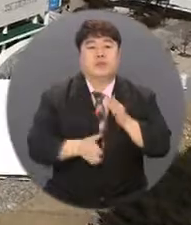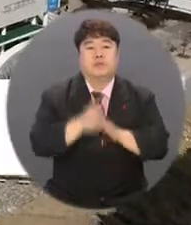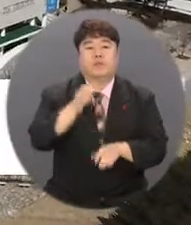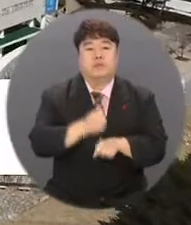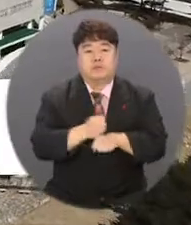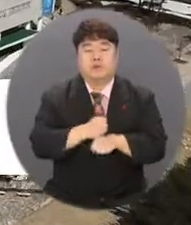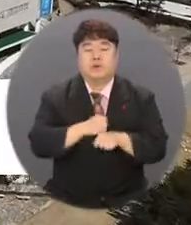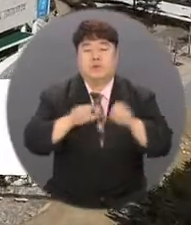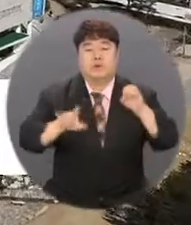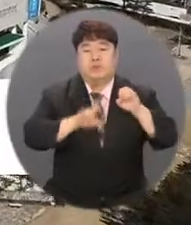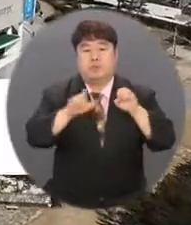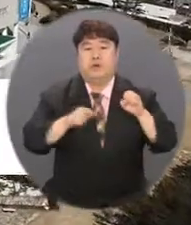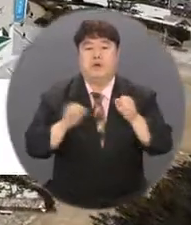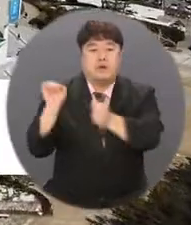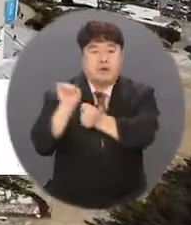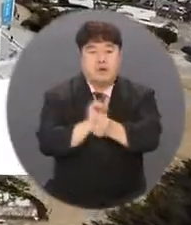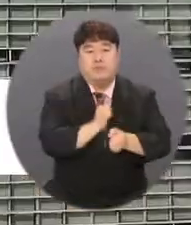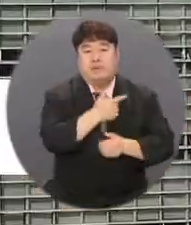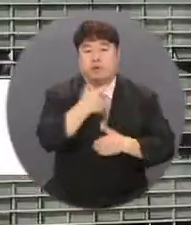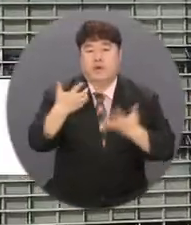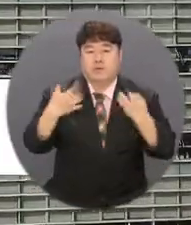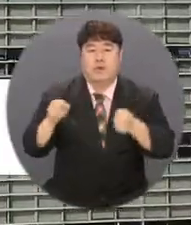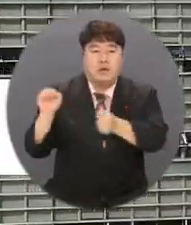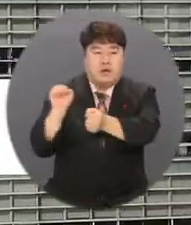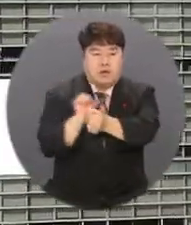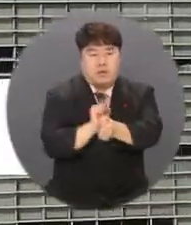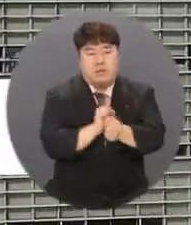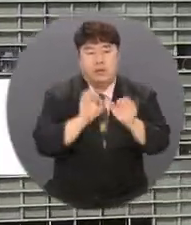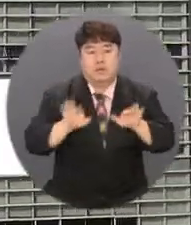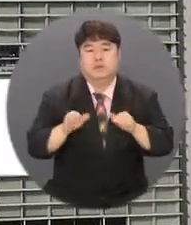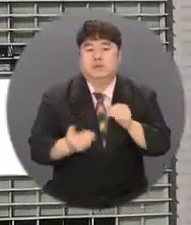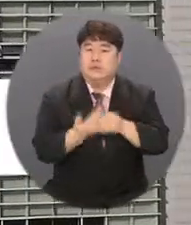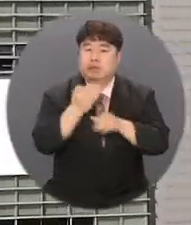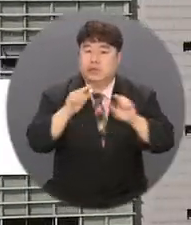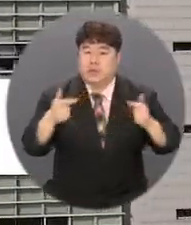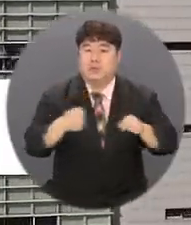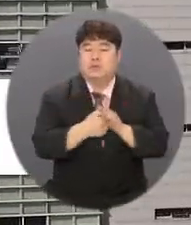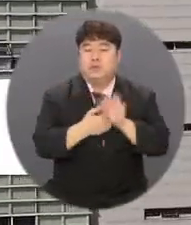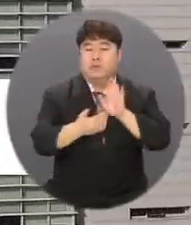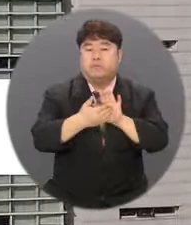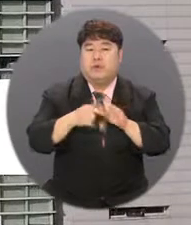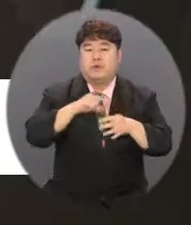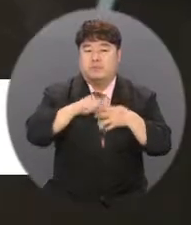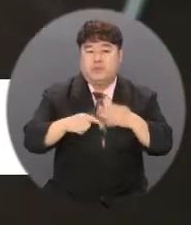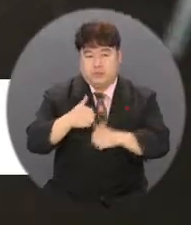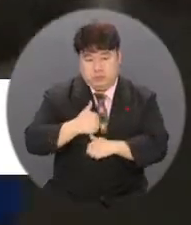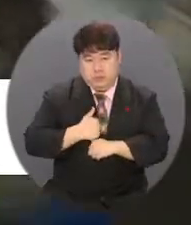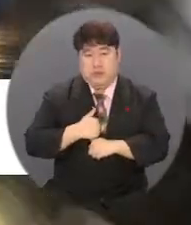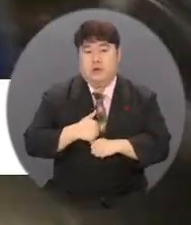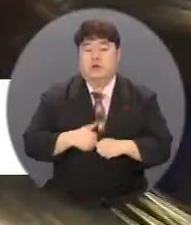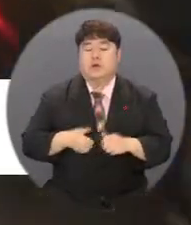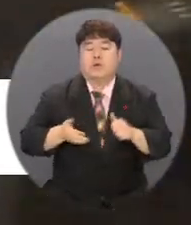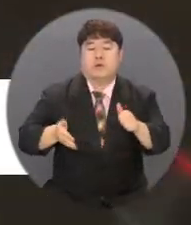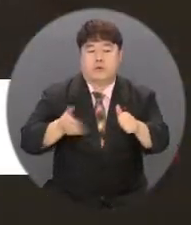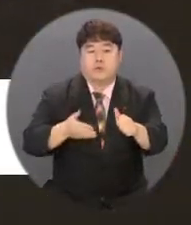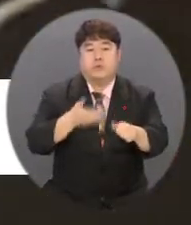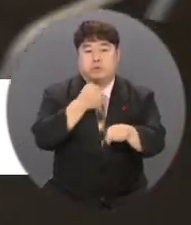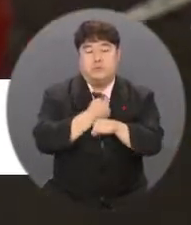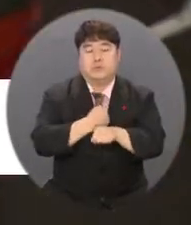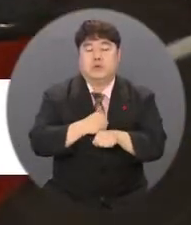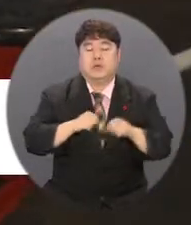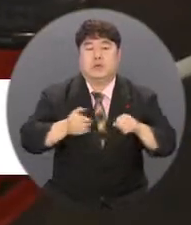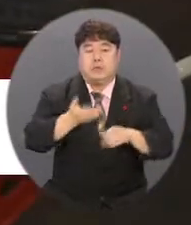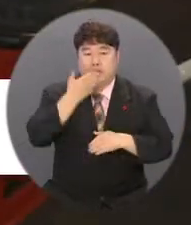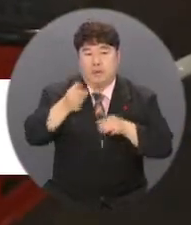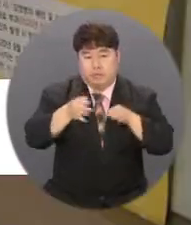광주시는 오미크론 감염을 포함해 대규모 전염이 현실화되지 않도록 방역수칙 준수를 독려하고 나섰습니다. 특히 식당에서 개인